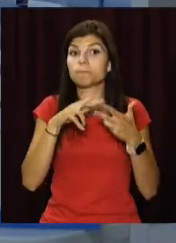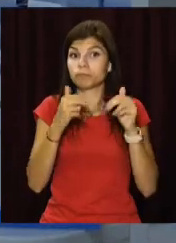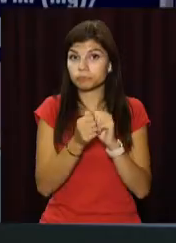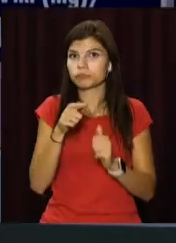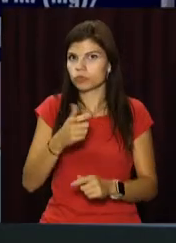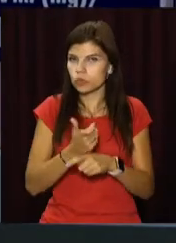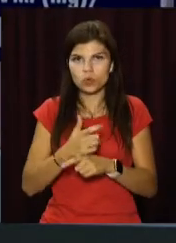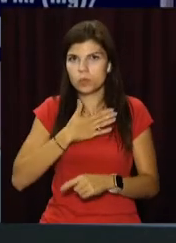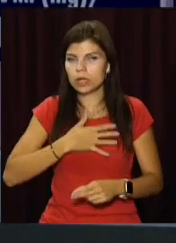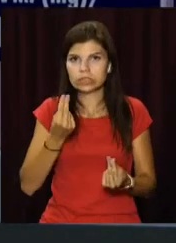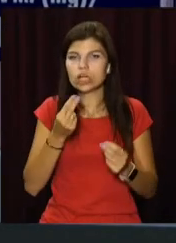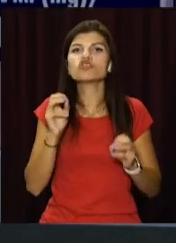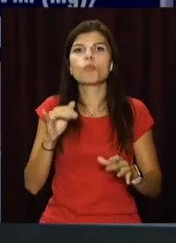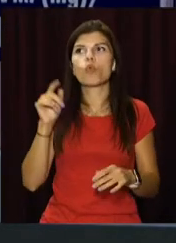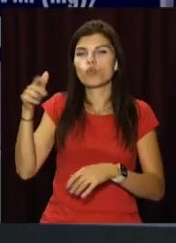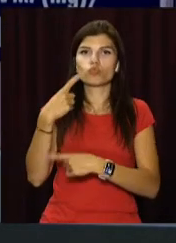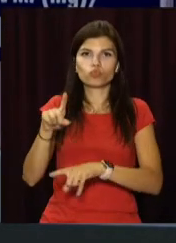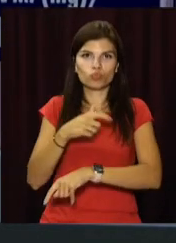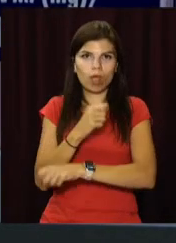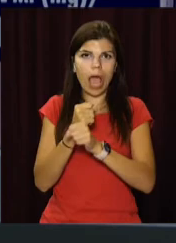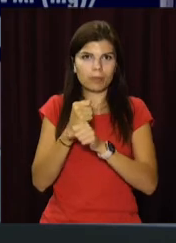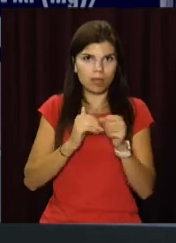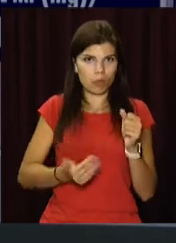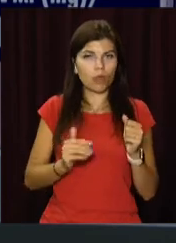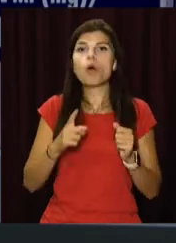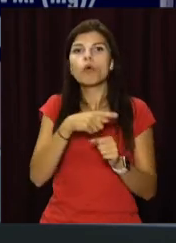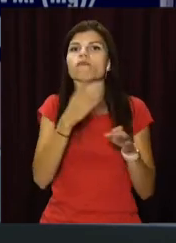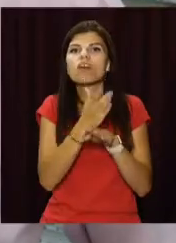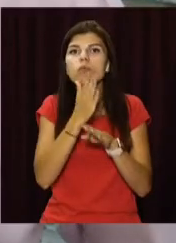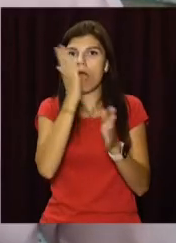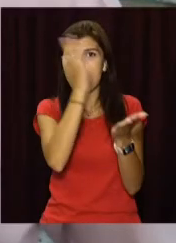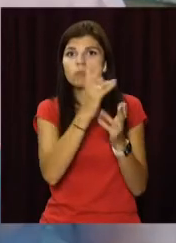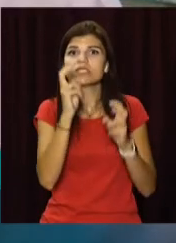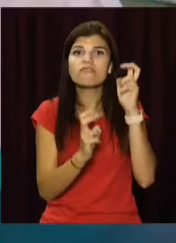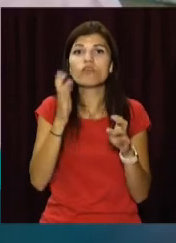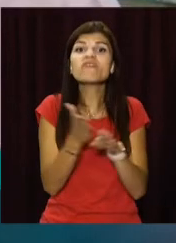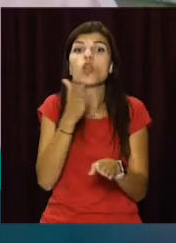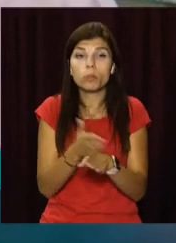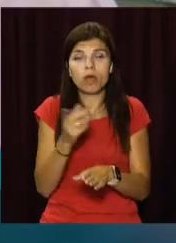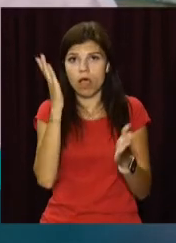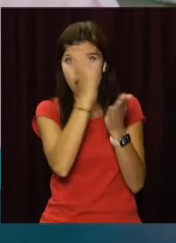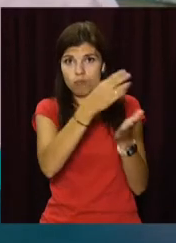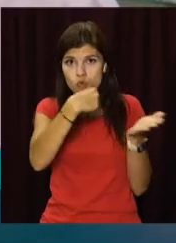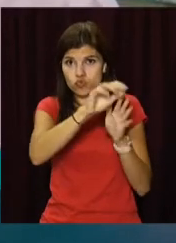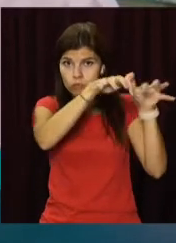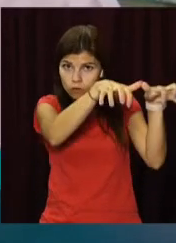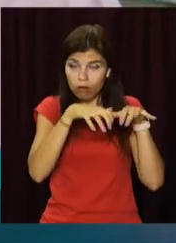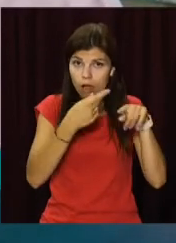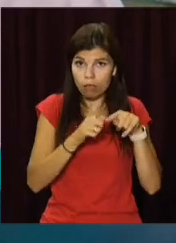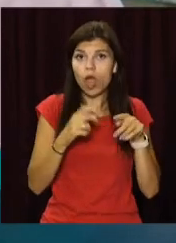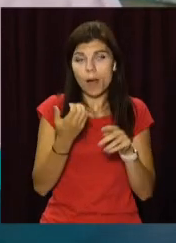аніж у приватних. А все завдяки тому, що препарати купують безпосередньо у виробників. В подальшому ми плануємо відкриття цілодобової